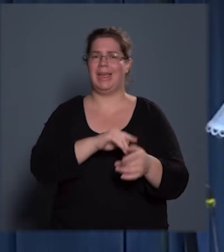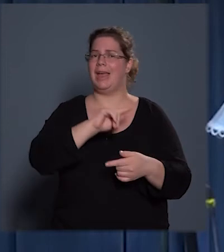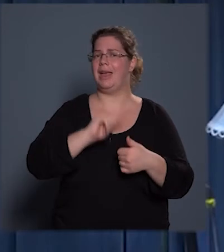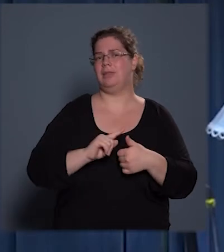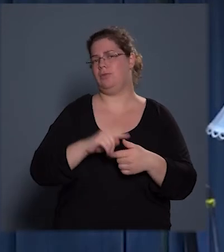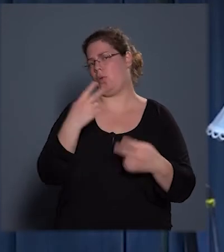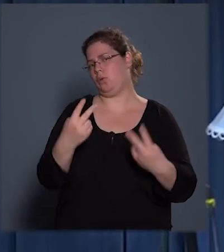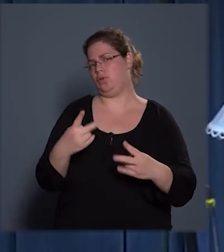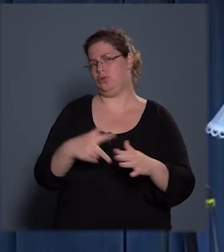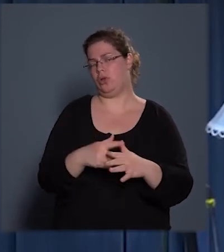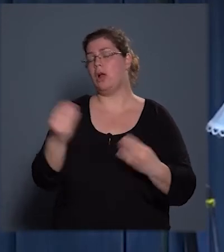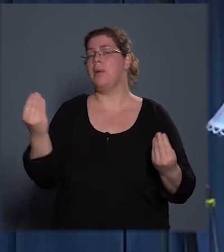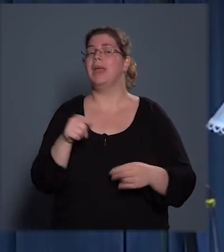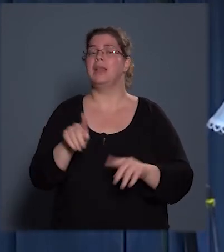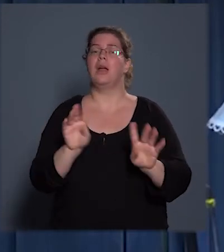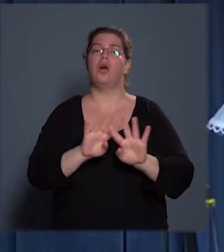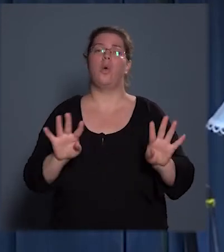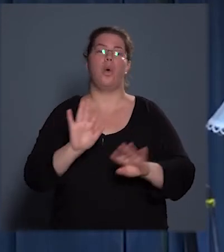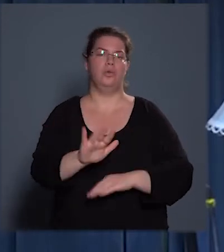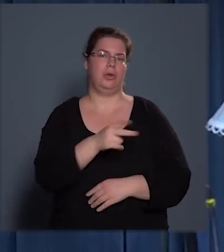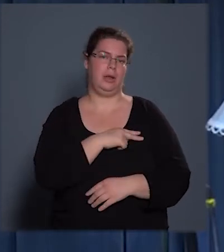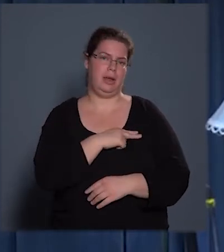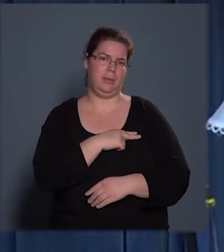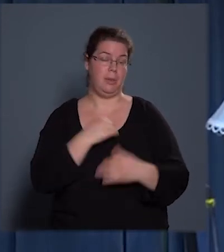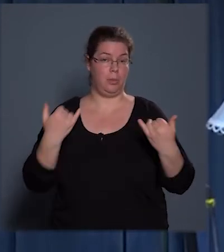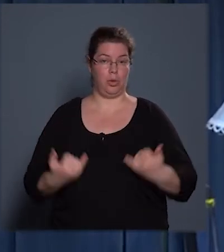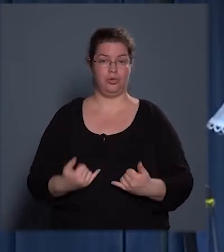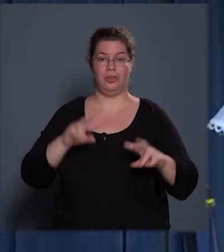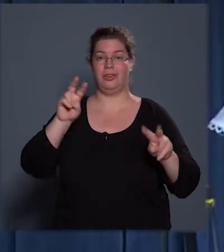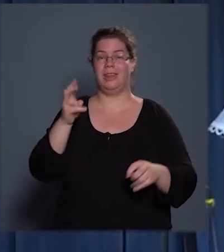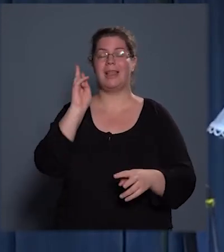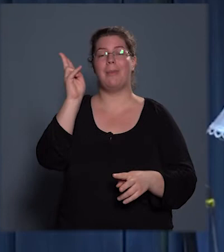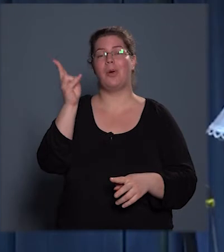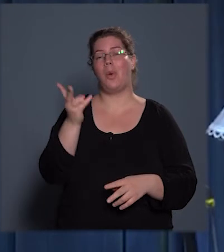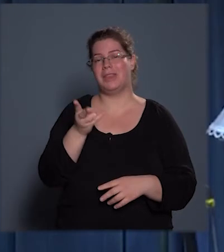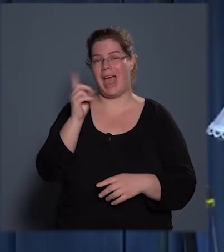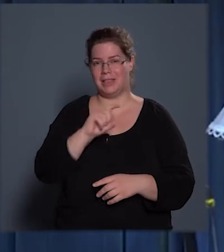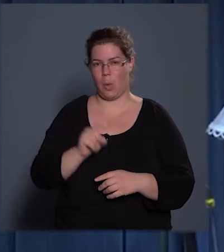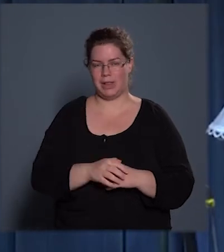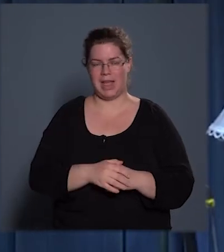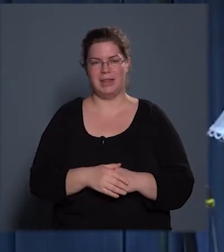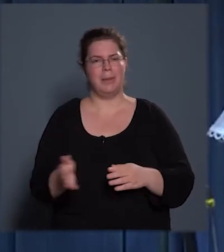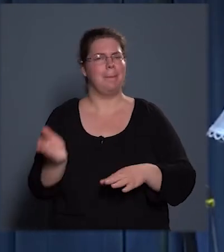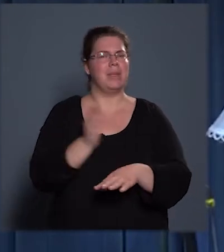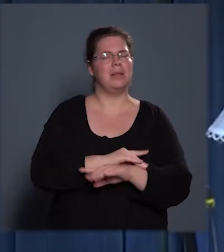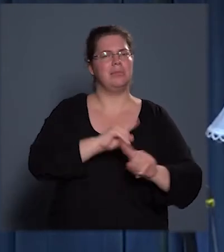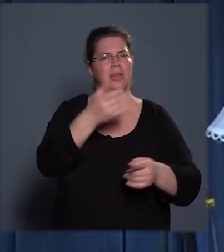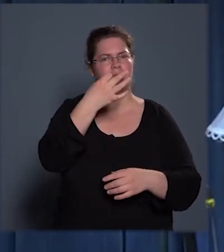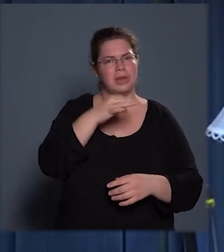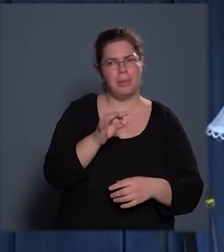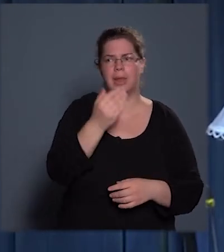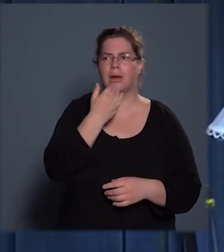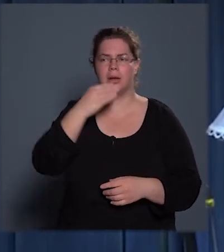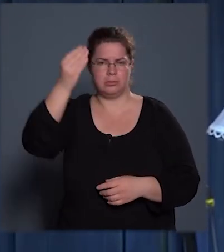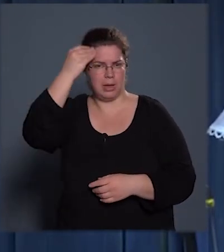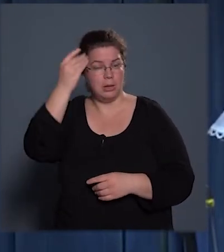a kórusnak az érdeme. Most is idézem Kodály Zoltánt. Mielőtt más népeket akarunk